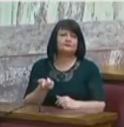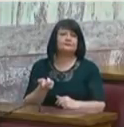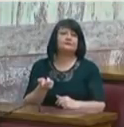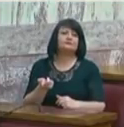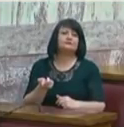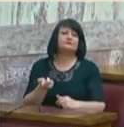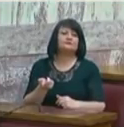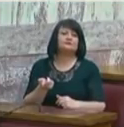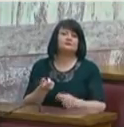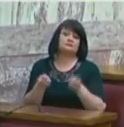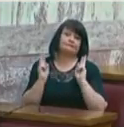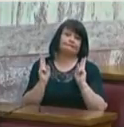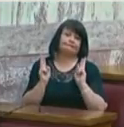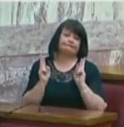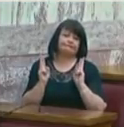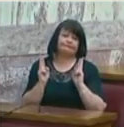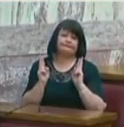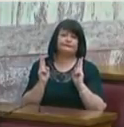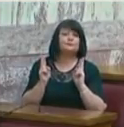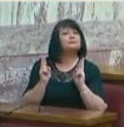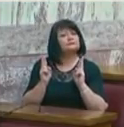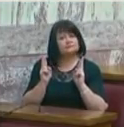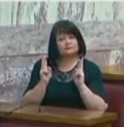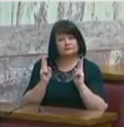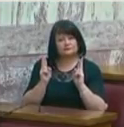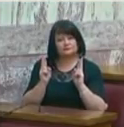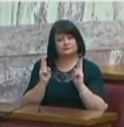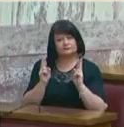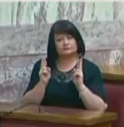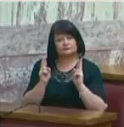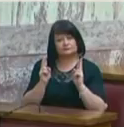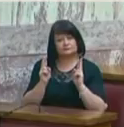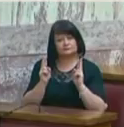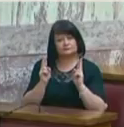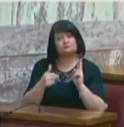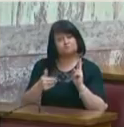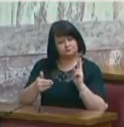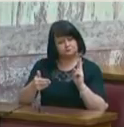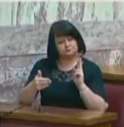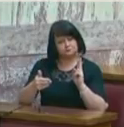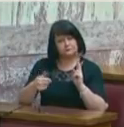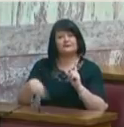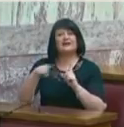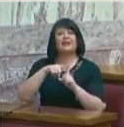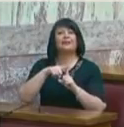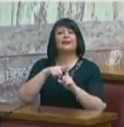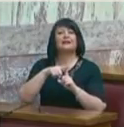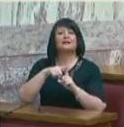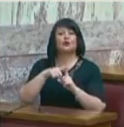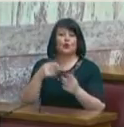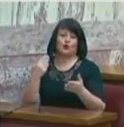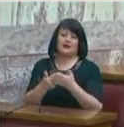που ευελπιστούμε ότι θα είναι η θετική αυλαία, ας το πω έτσι,